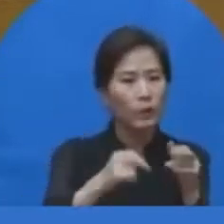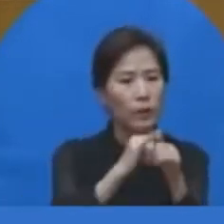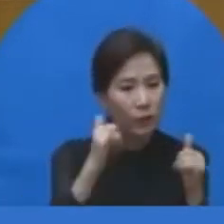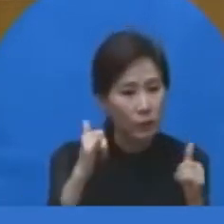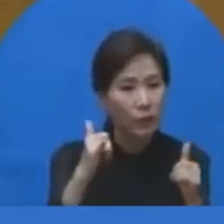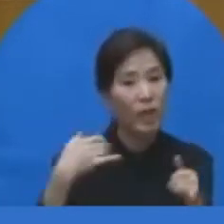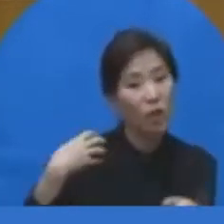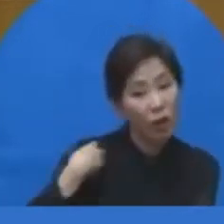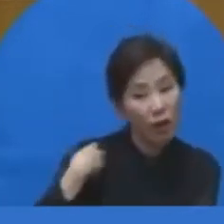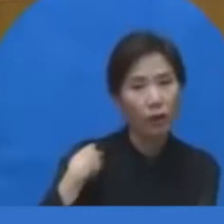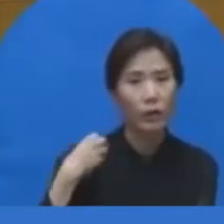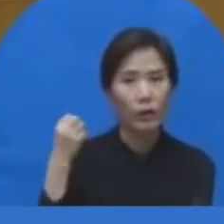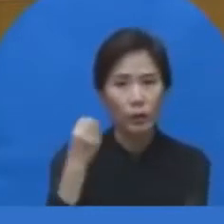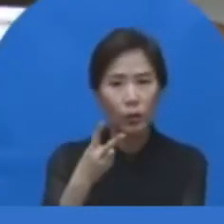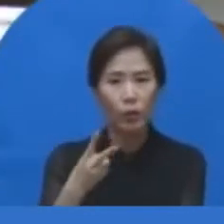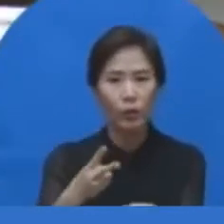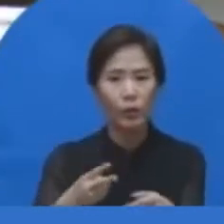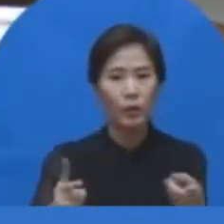그다음에 주요